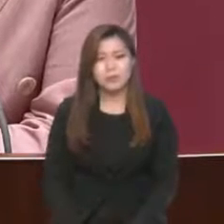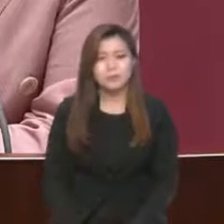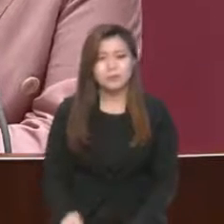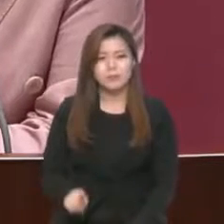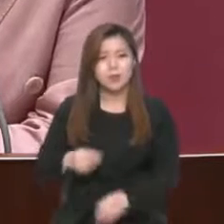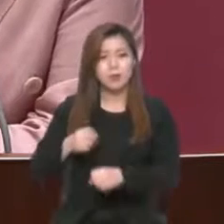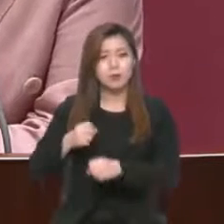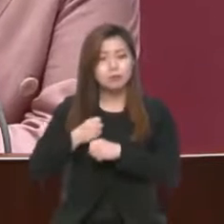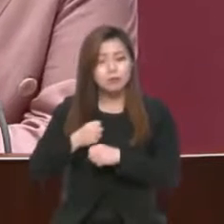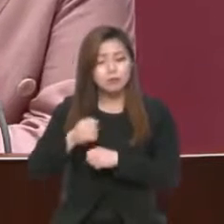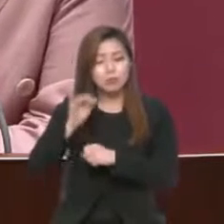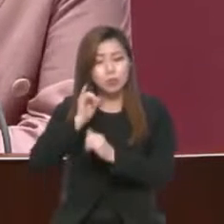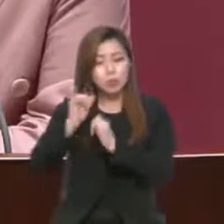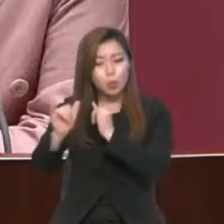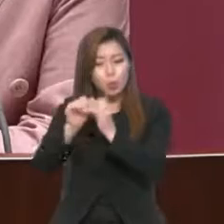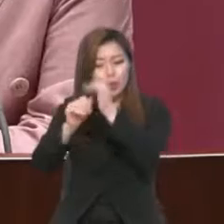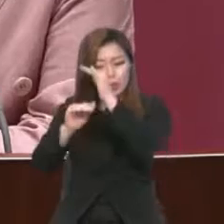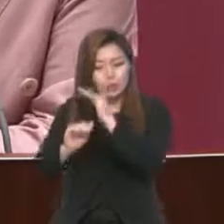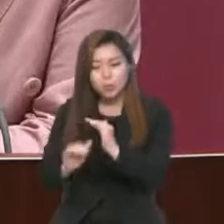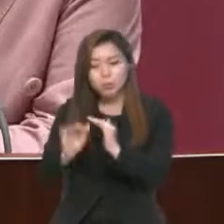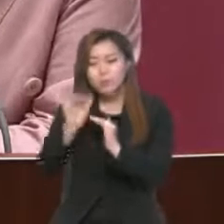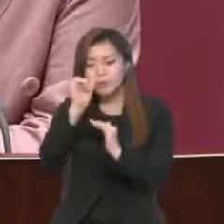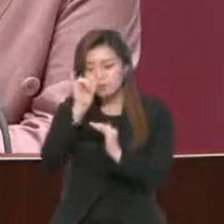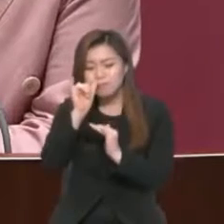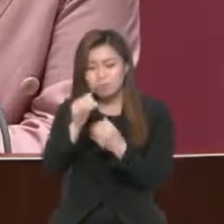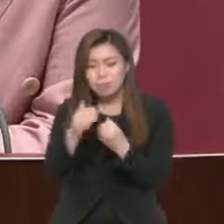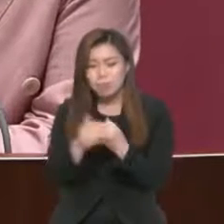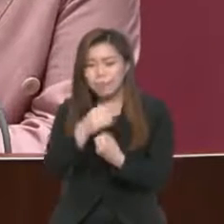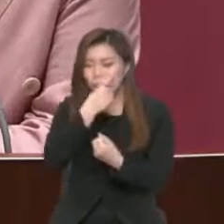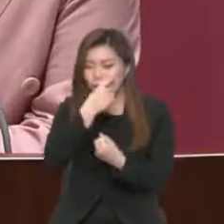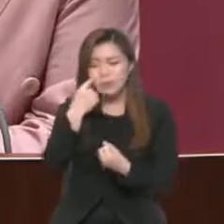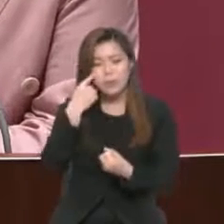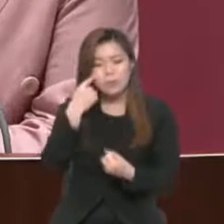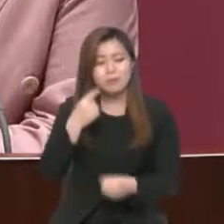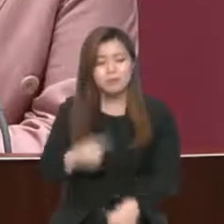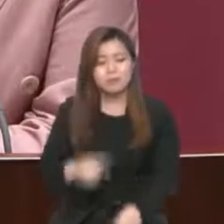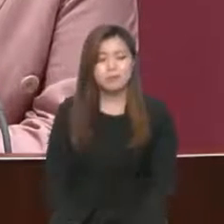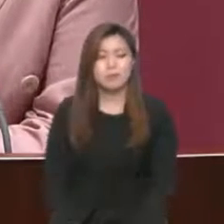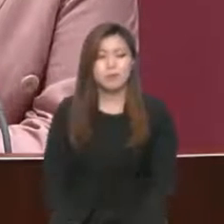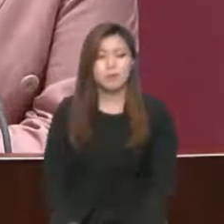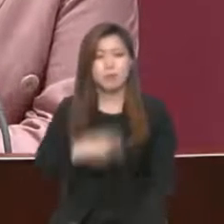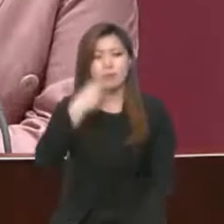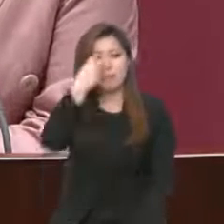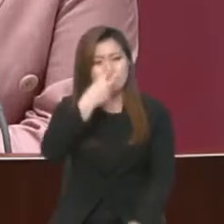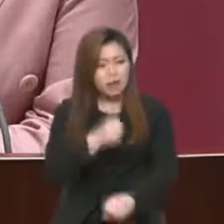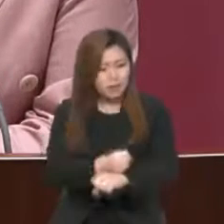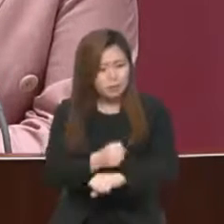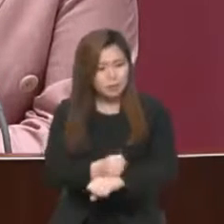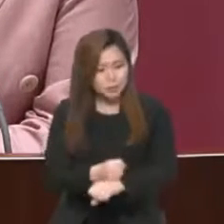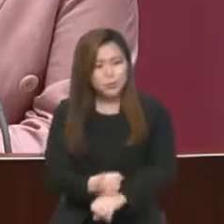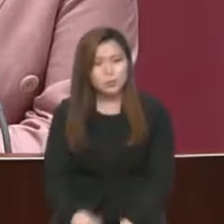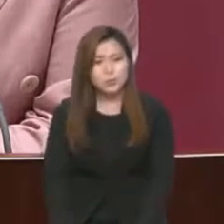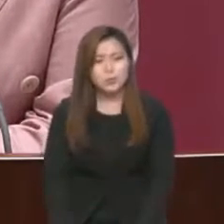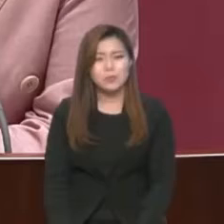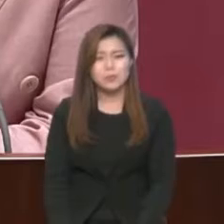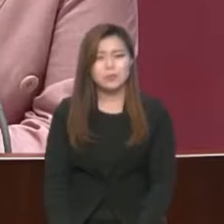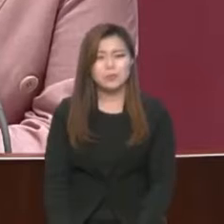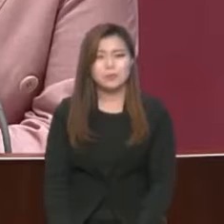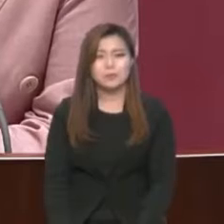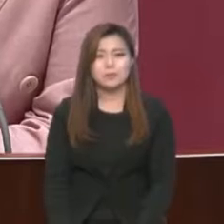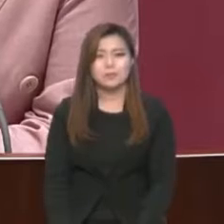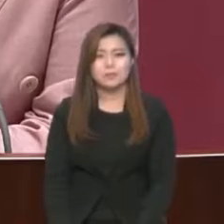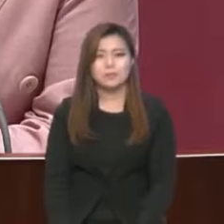남아 있다고 하니까 확인 검찰에서 확인되고 있으면 뭐 그렇게 수사를 그렇게 잘 하겠죠. 그